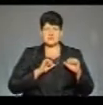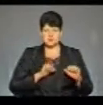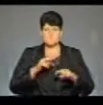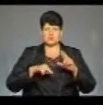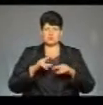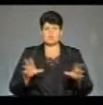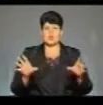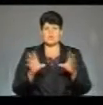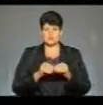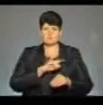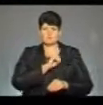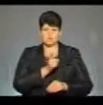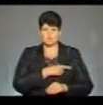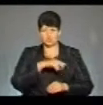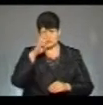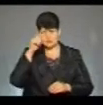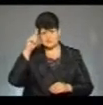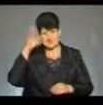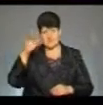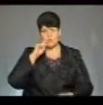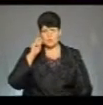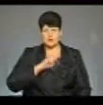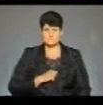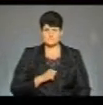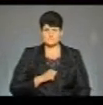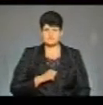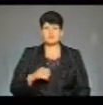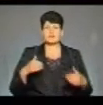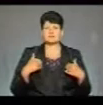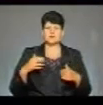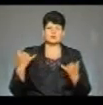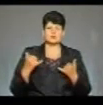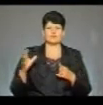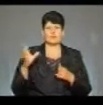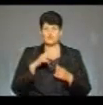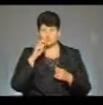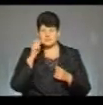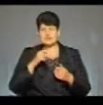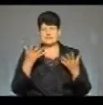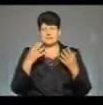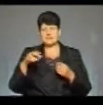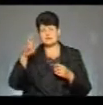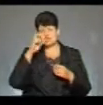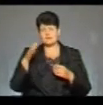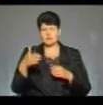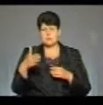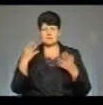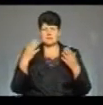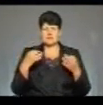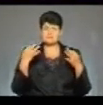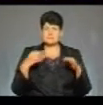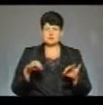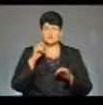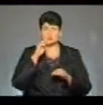будуємо разом міцну державу. Слава Україні! Вітаємо сьогодні всю Україну з Днем Державного Прапора, з Днем Незалежності